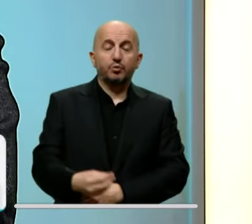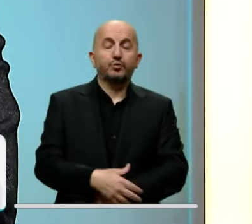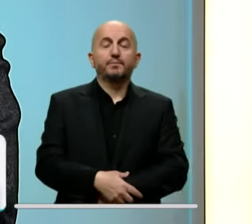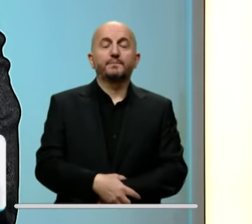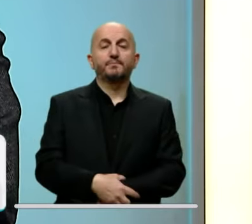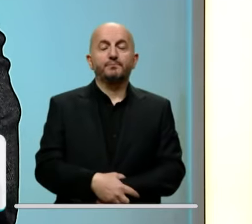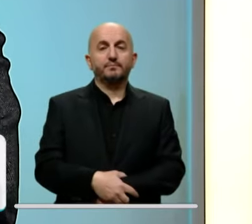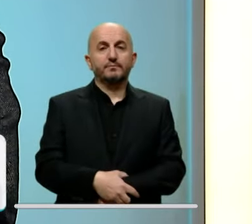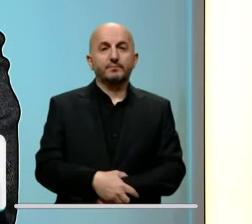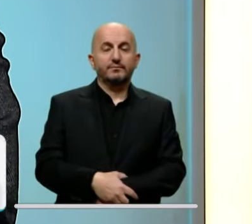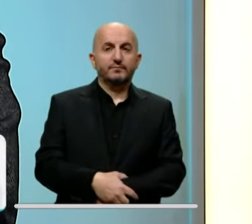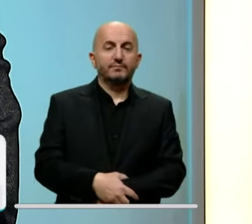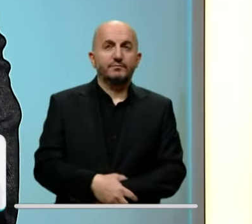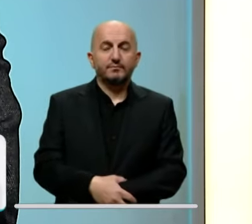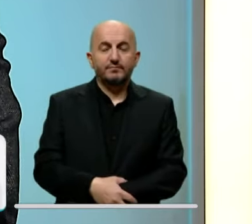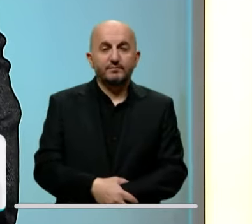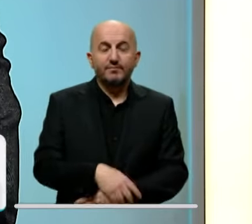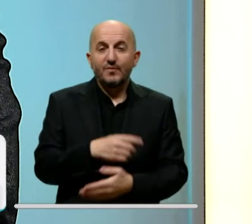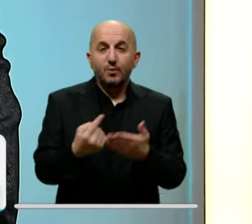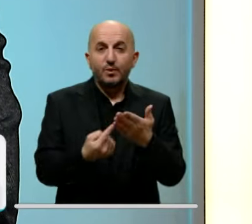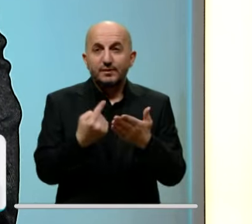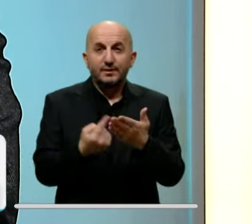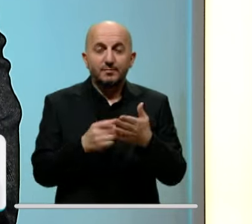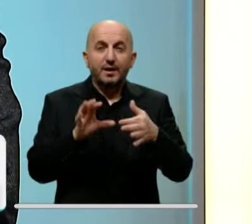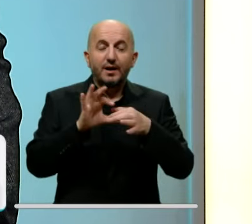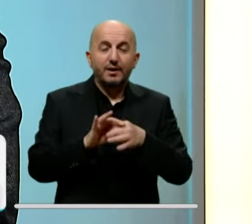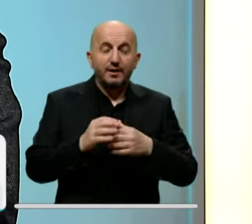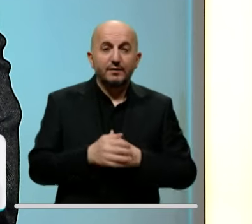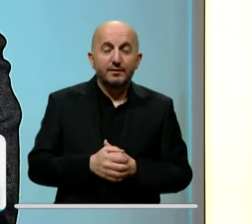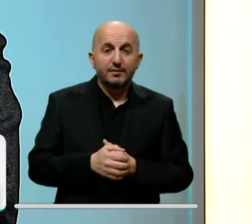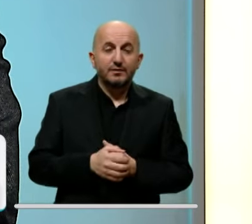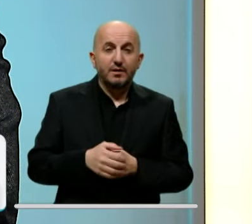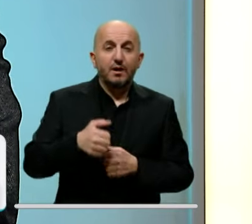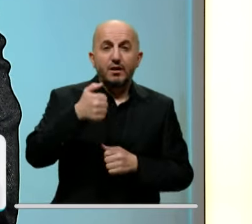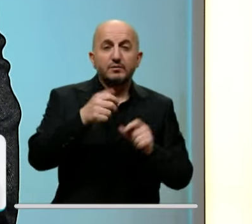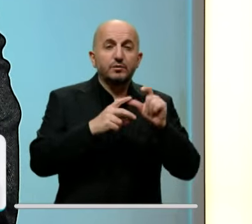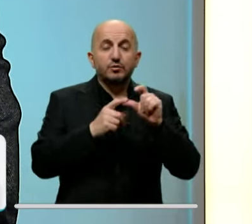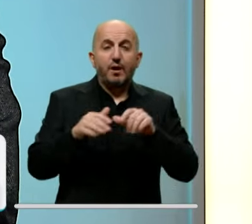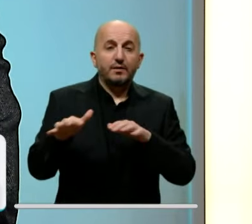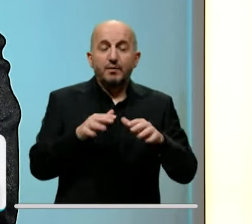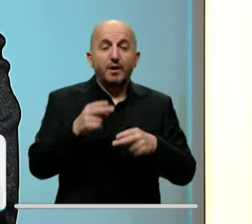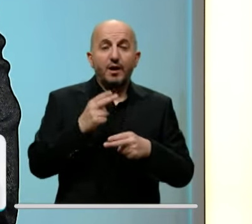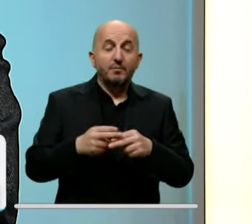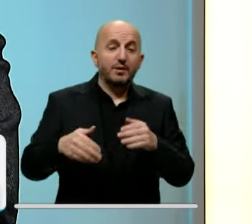olur Eyvallah hocam kur'an-ı Kerimler le alakalı ne Ben Eee 6 Şubat depreminin Hemen peşine Malatya'ya